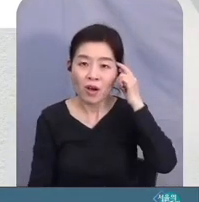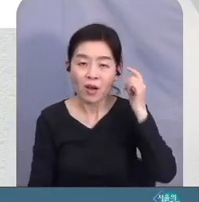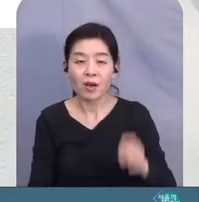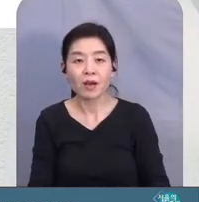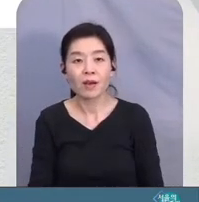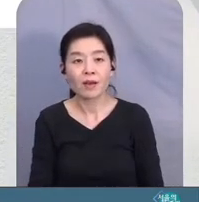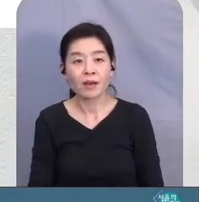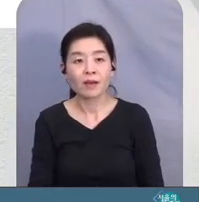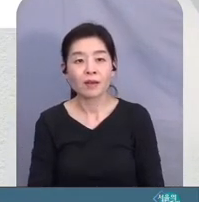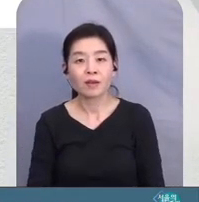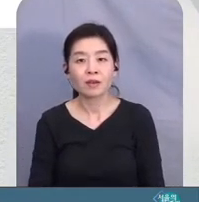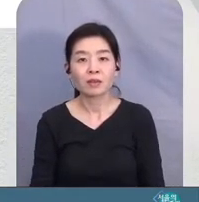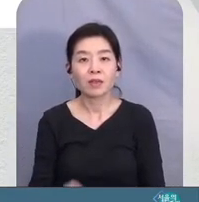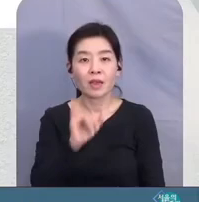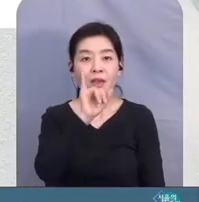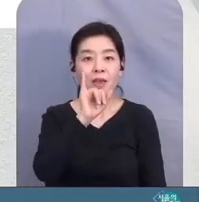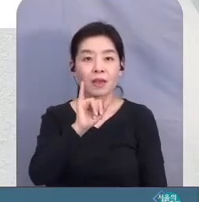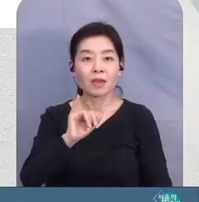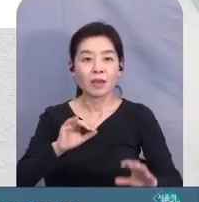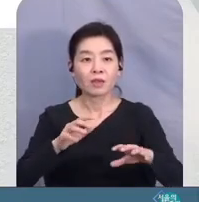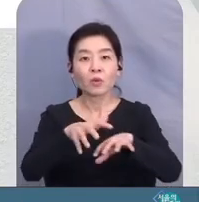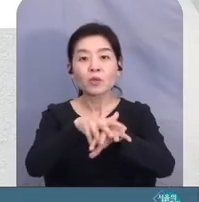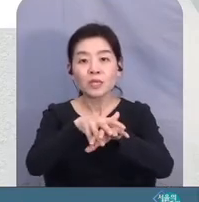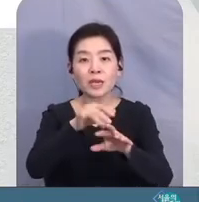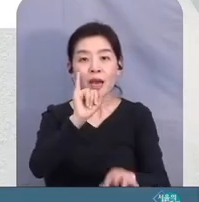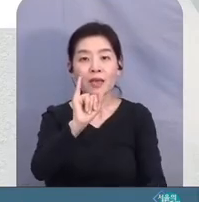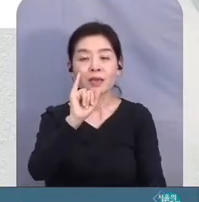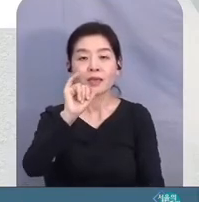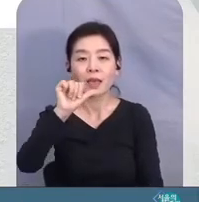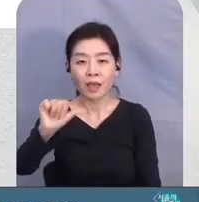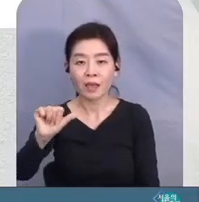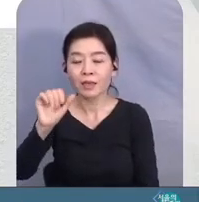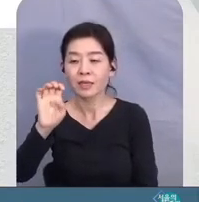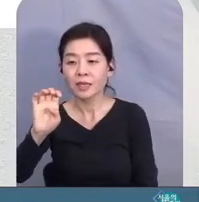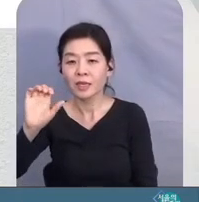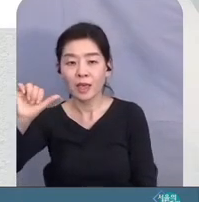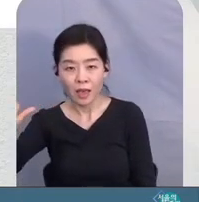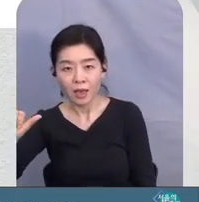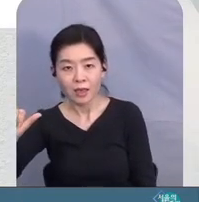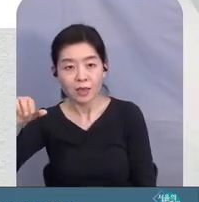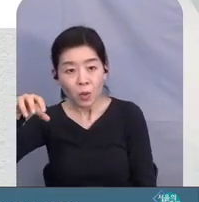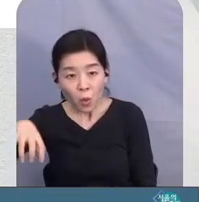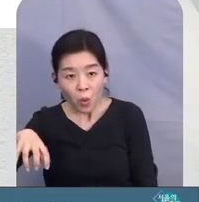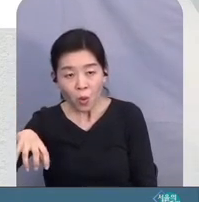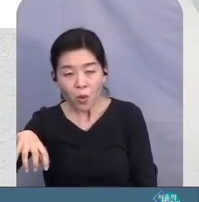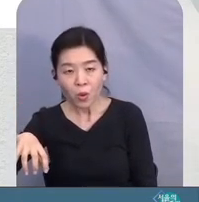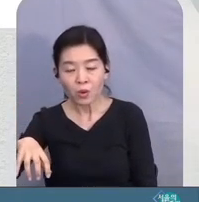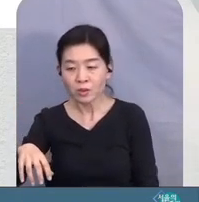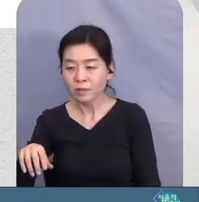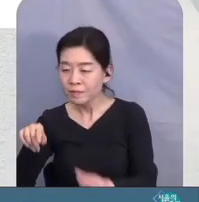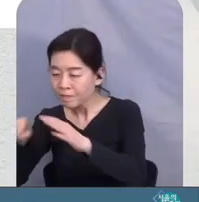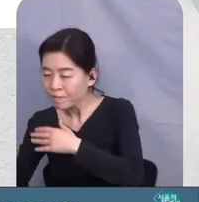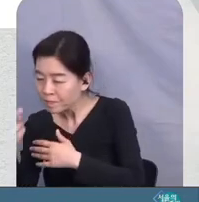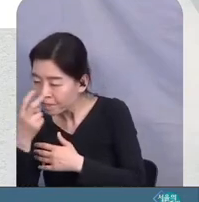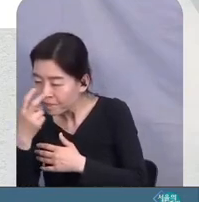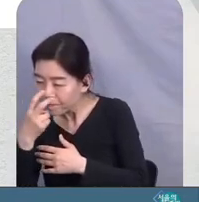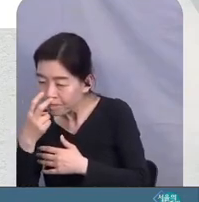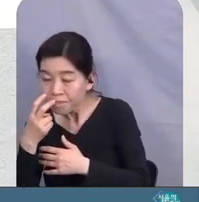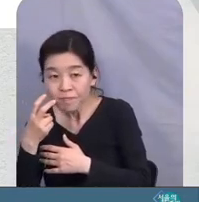IAEA가 지금 검증한다고 그러고 있어요. IAEA가 어떻게 하고 있어요?